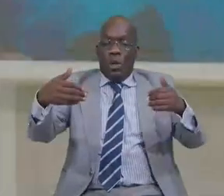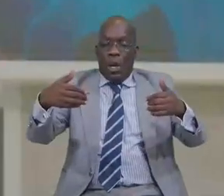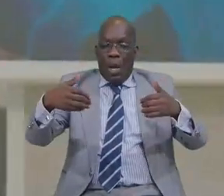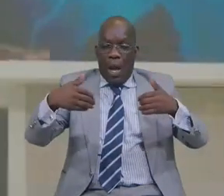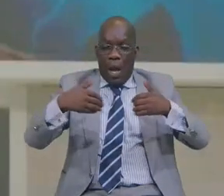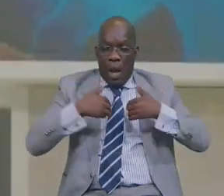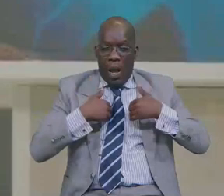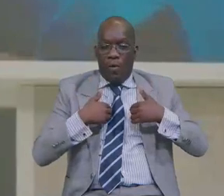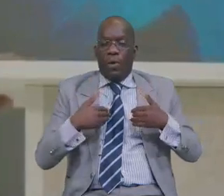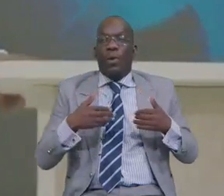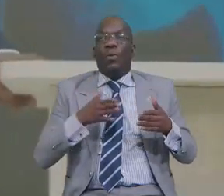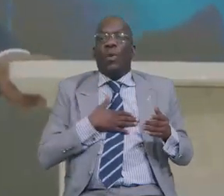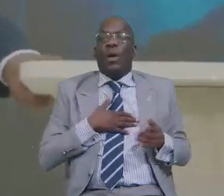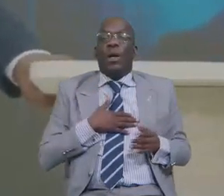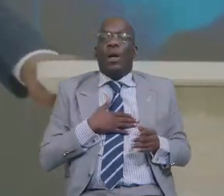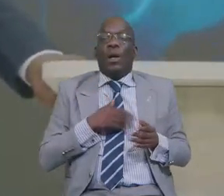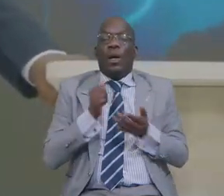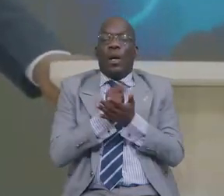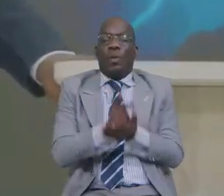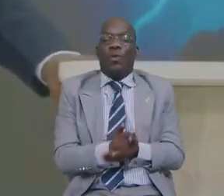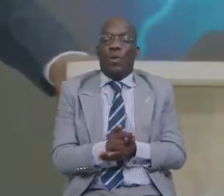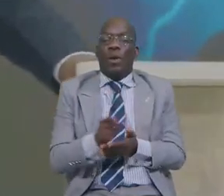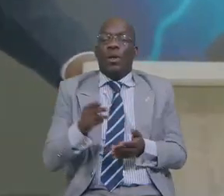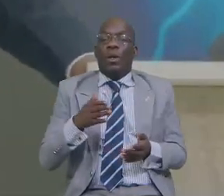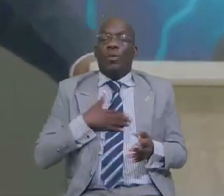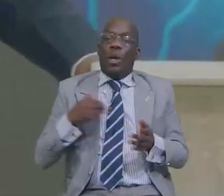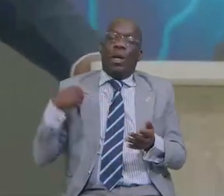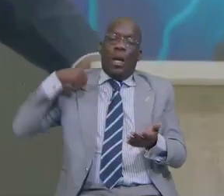Toi, tu as mon approbation.